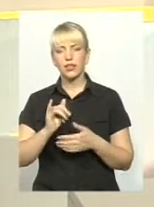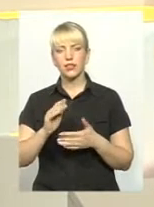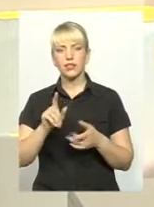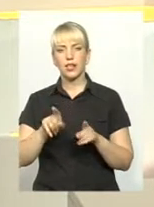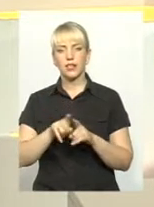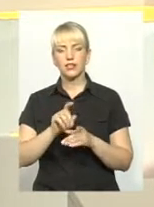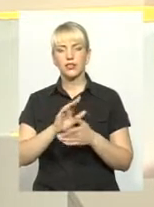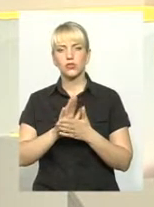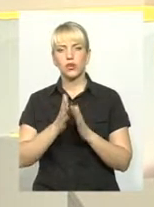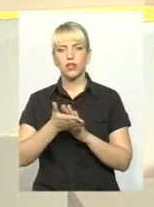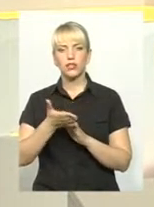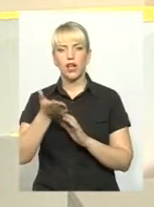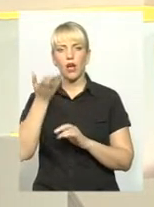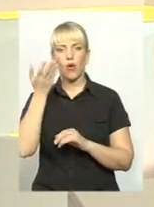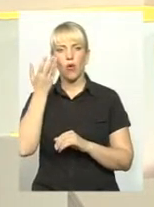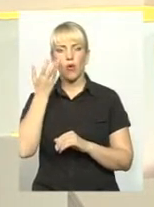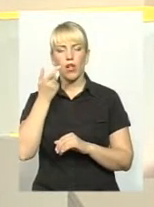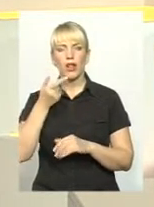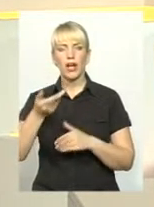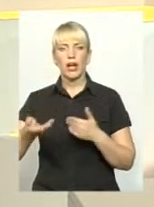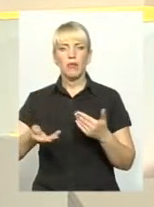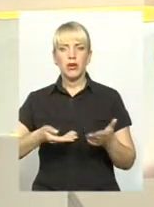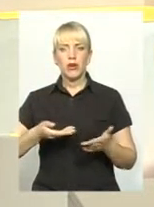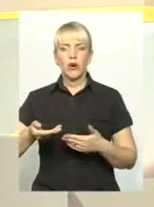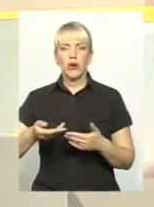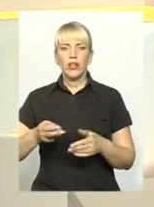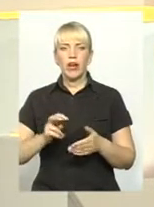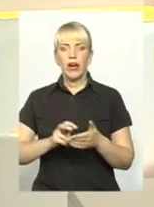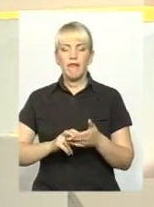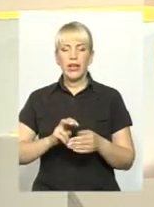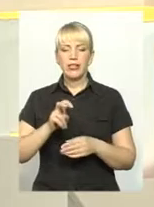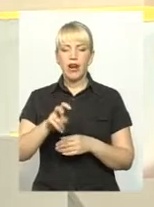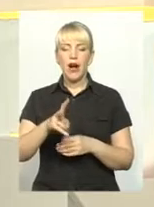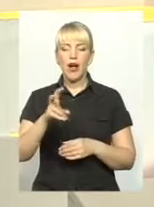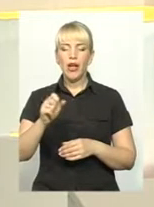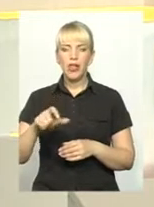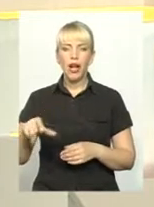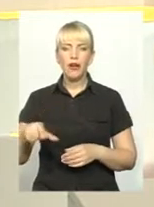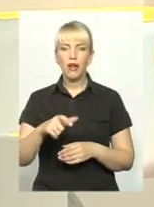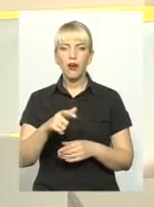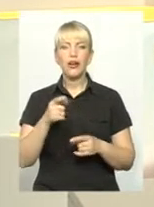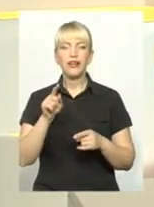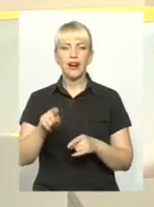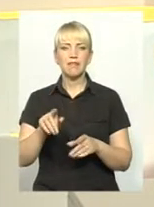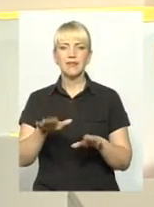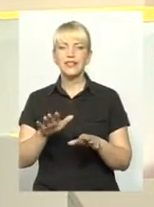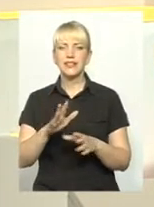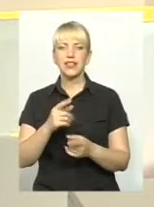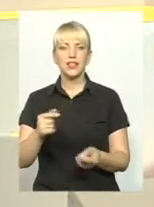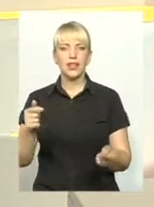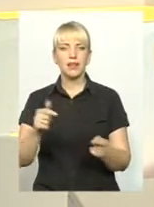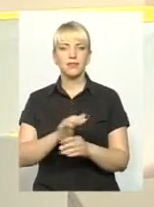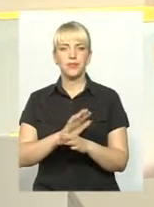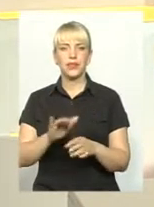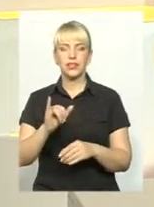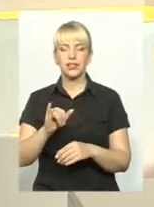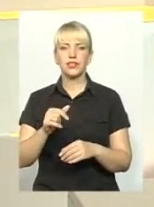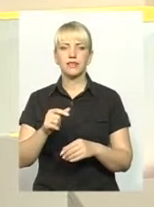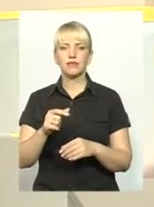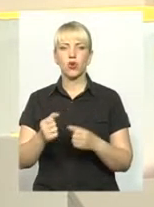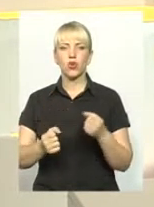ситуацію, коли пішоходи вискакують на проїжджу частину там, де вони не мали би з'являтися. І водій,